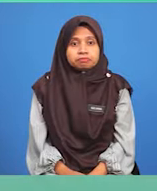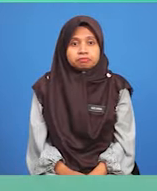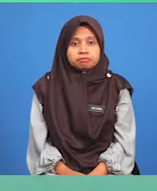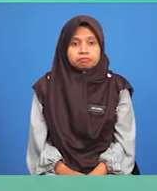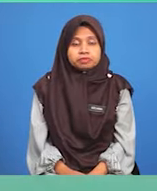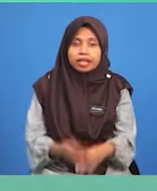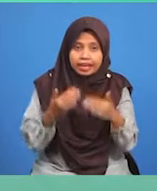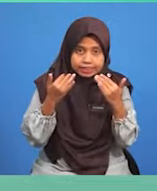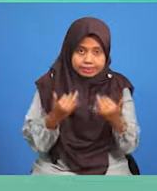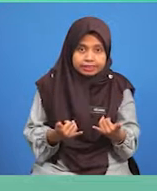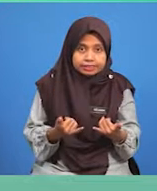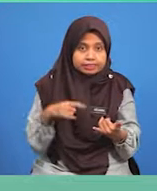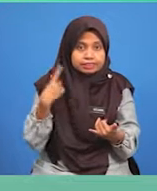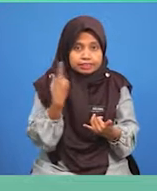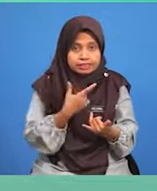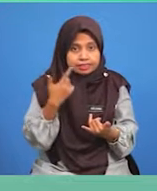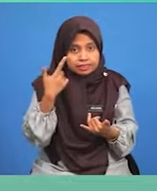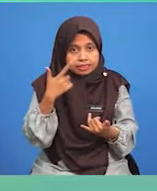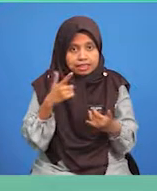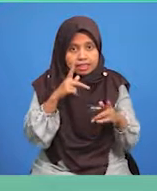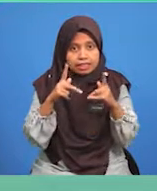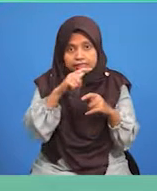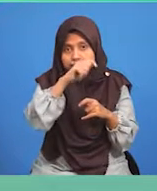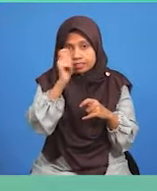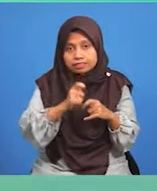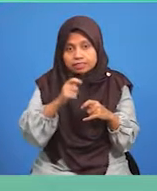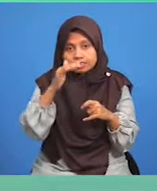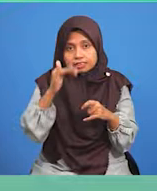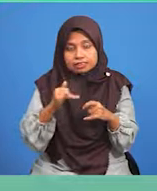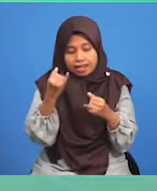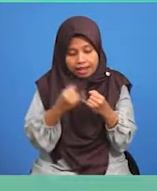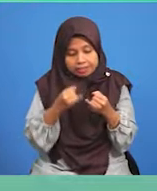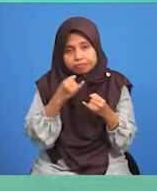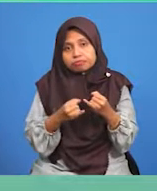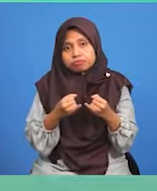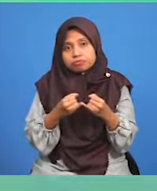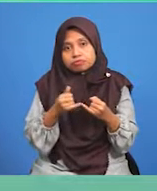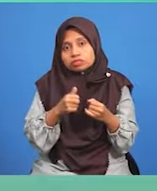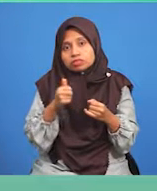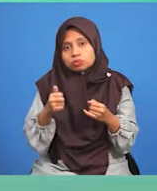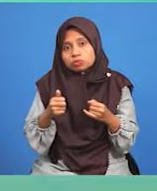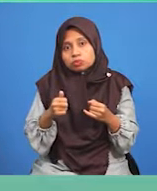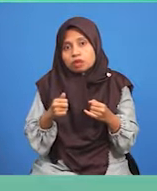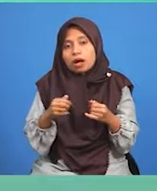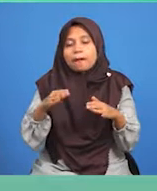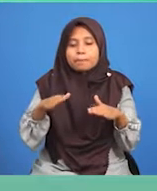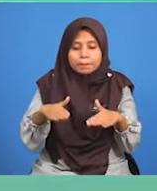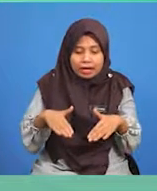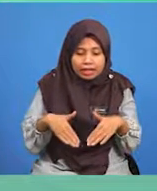sekarang kita lihat kata tanya yang terakhir iaitu bagaimana